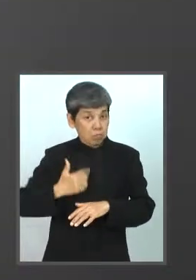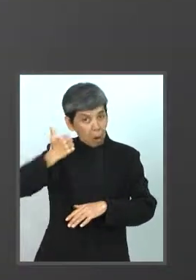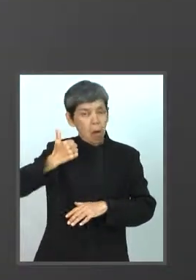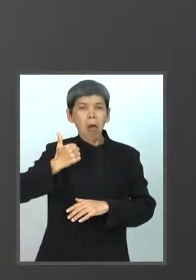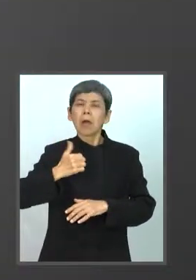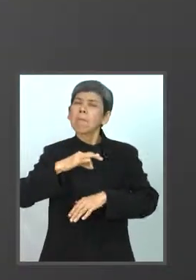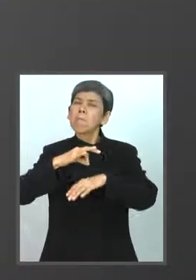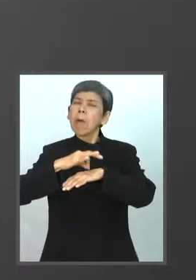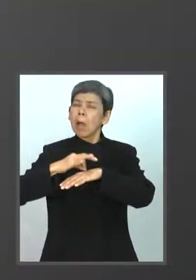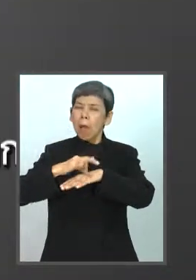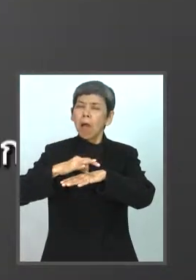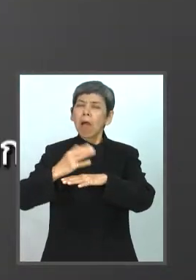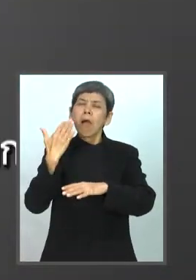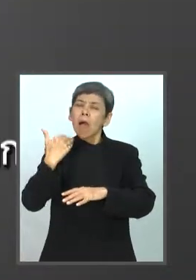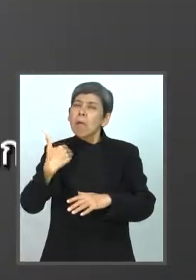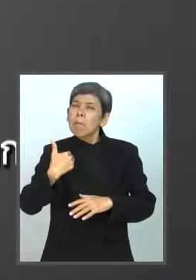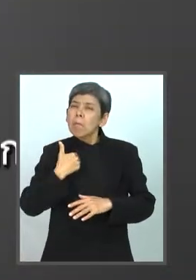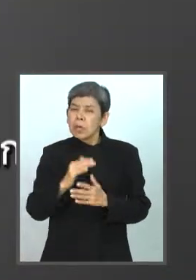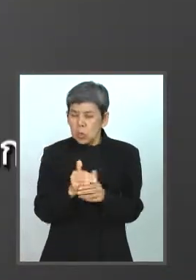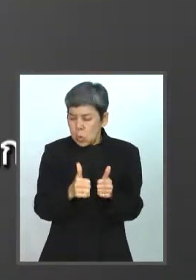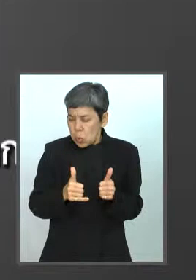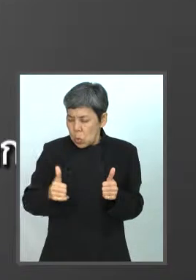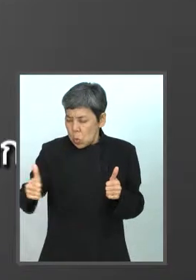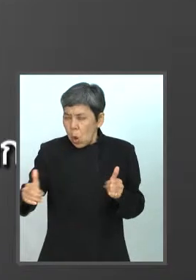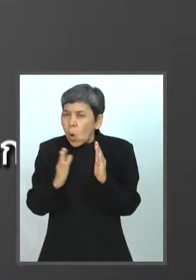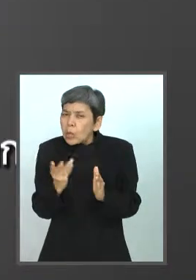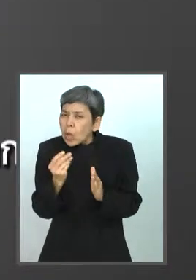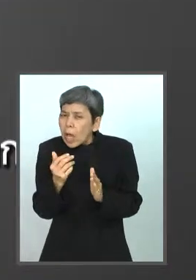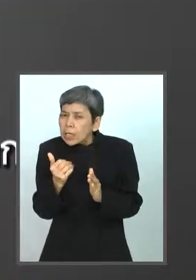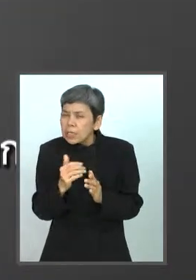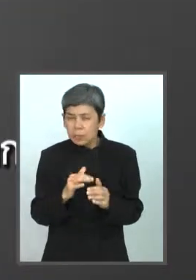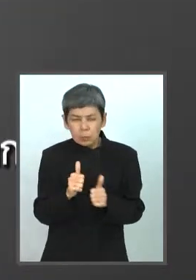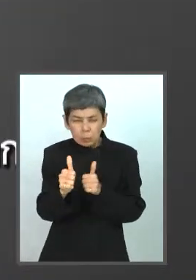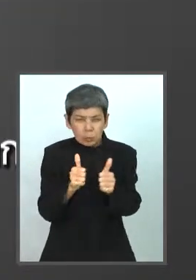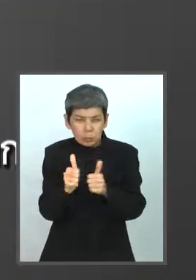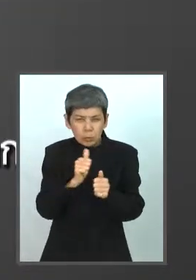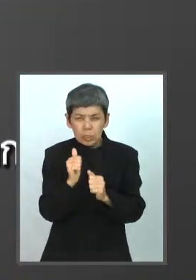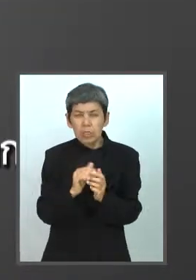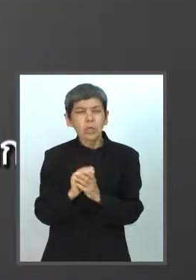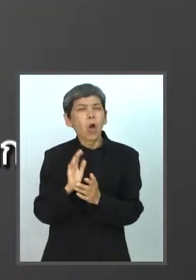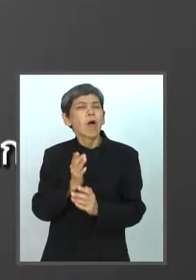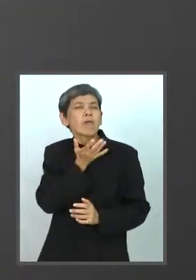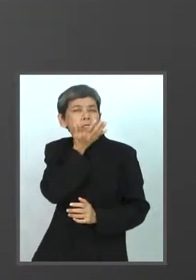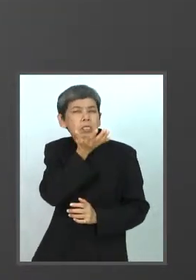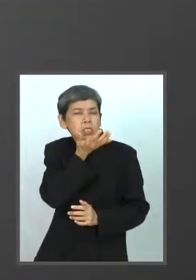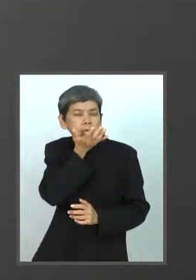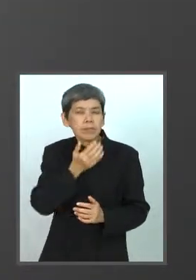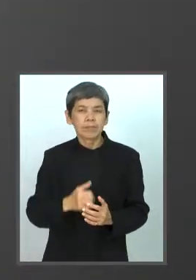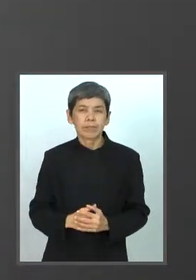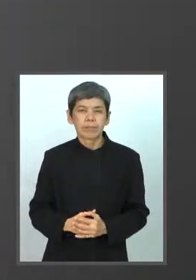นะได้ตำแหน่งเนี่ยตอนนั้นมีสาวสวยเข้าประกวดกี่ท่านก่อนที่จะถูกส่งไปประกวดที่กรุงปรากคะ